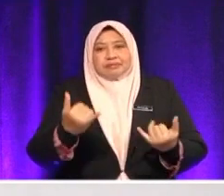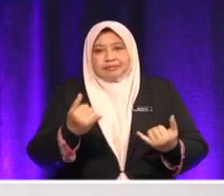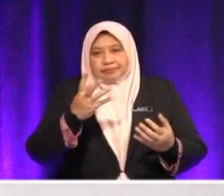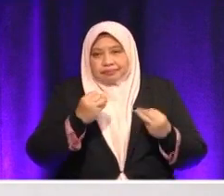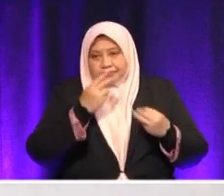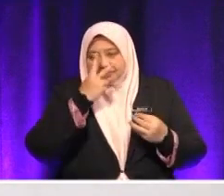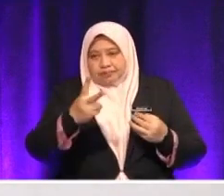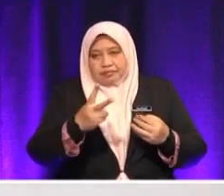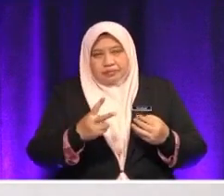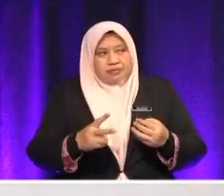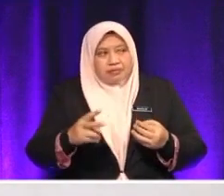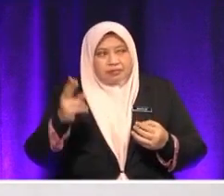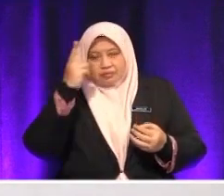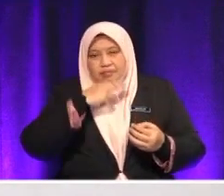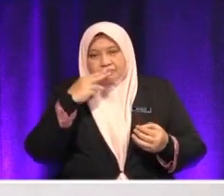pembaris